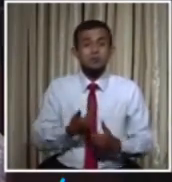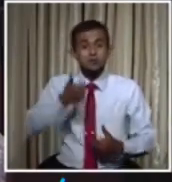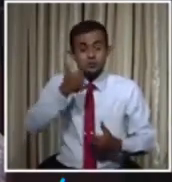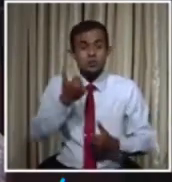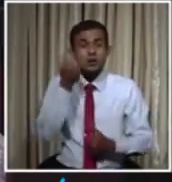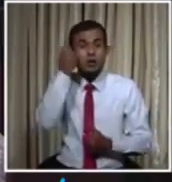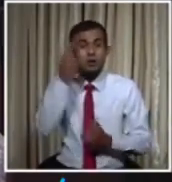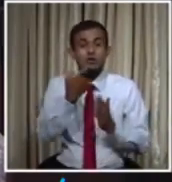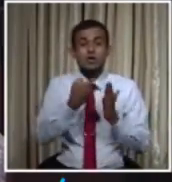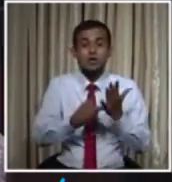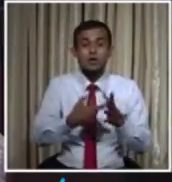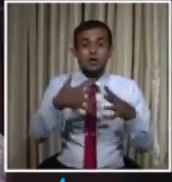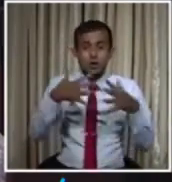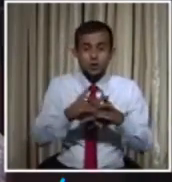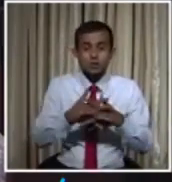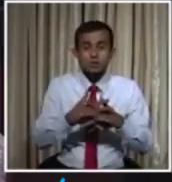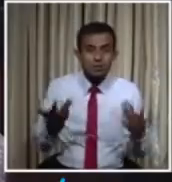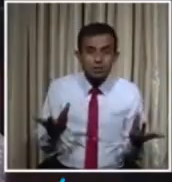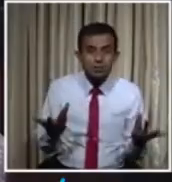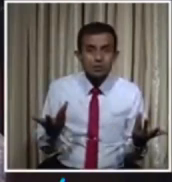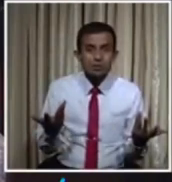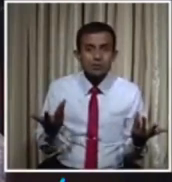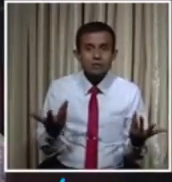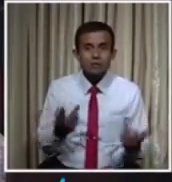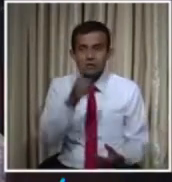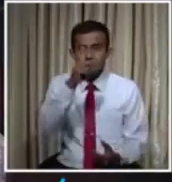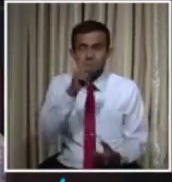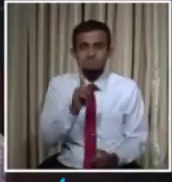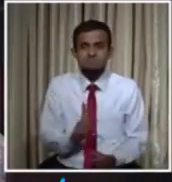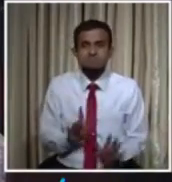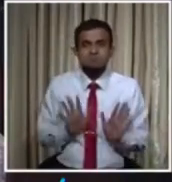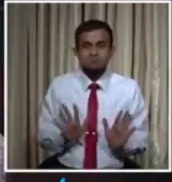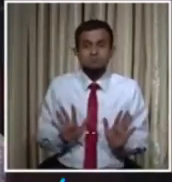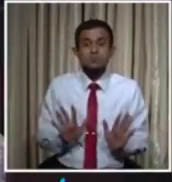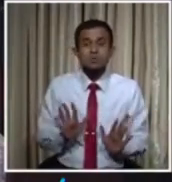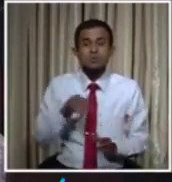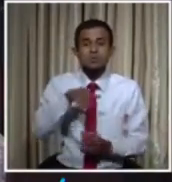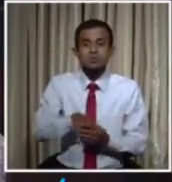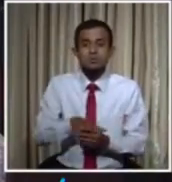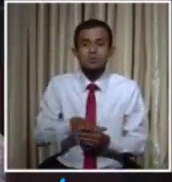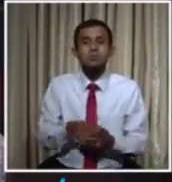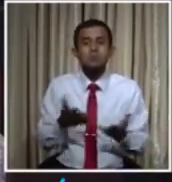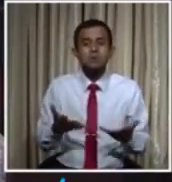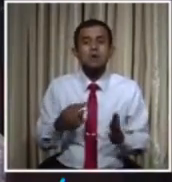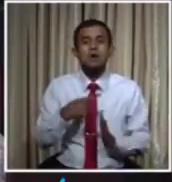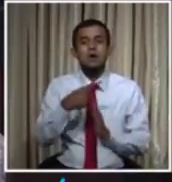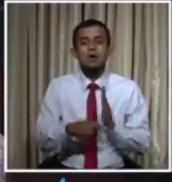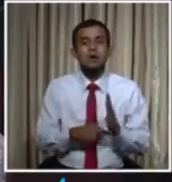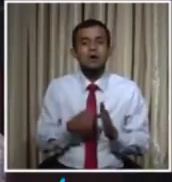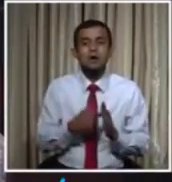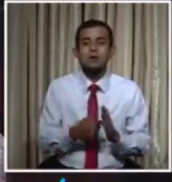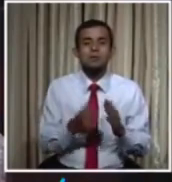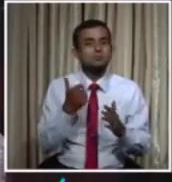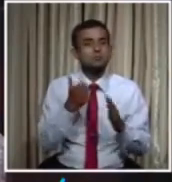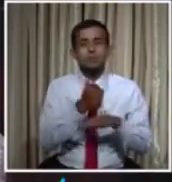රටවෙලා යටවෙලා මුරණ්ඩු වෙලා එක තැනකම ඉඳීම තුල සිදුවන්නේ රටට ඉමහත්